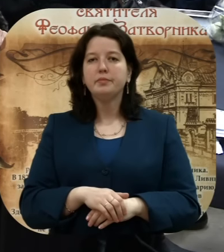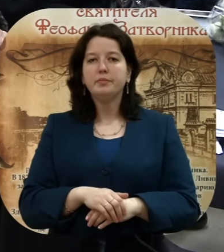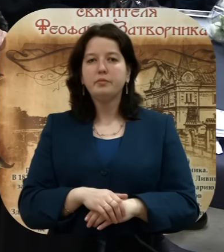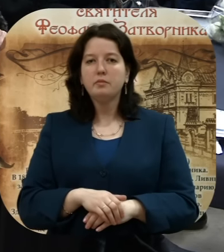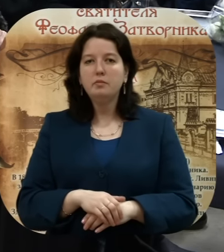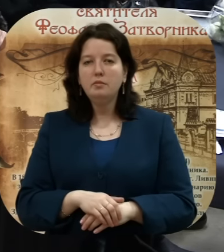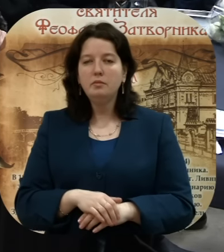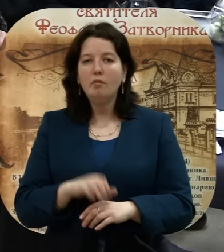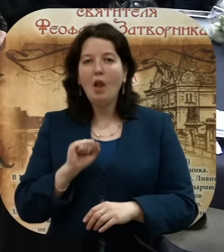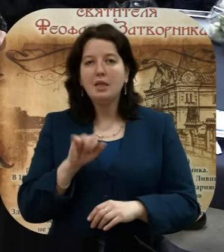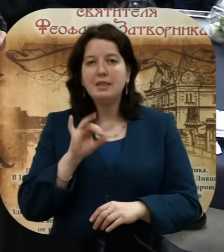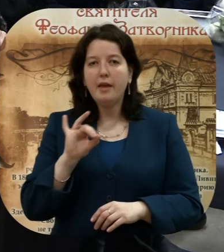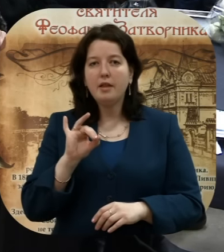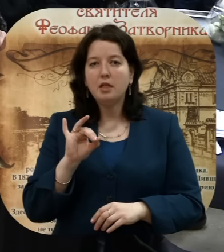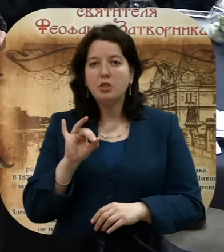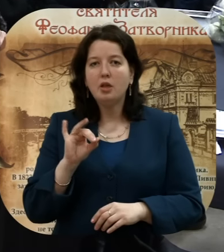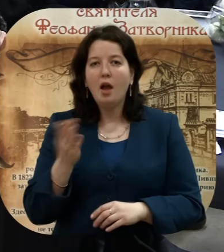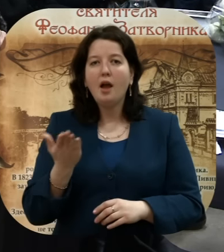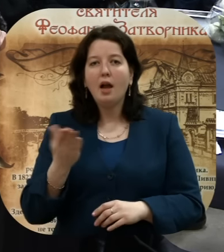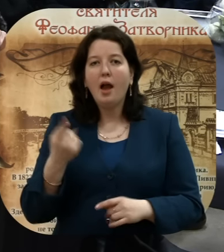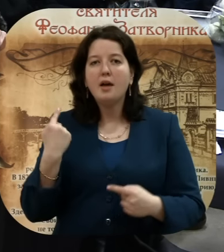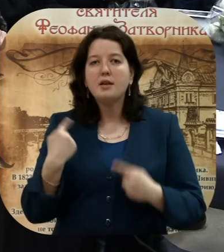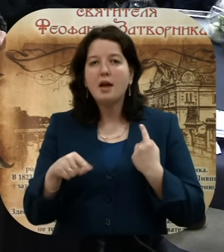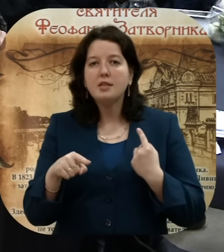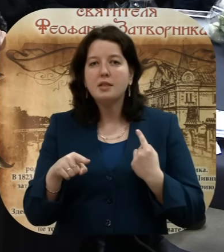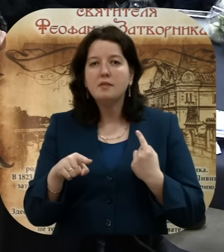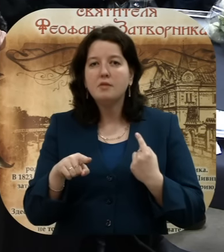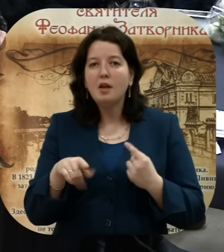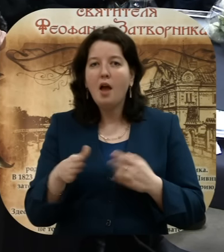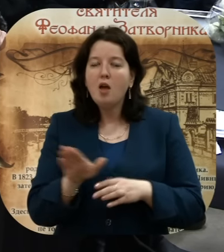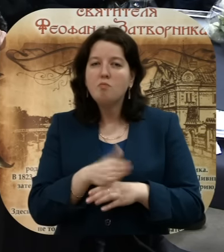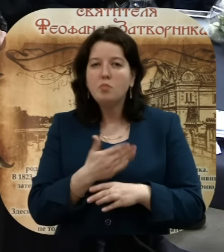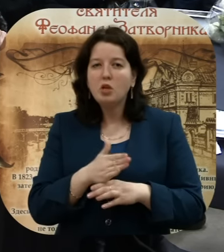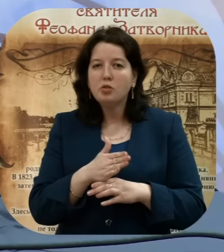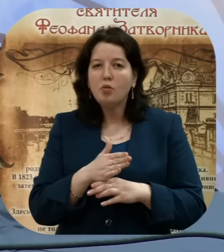Алексей Ильич, в чем разница между покаянием и самоедством?